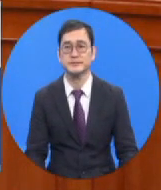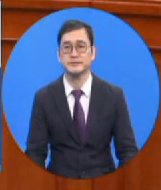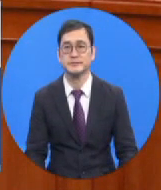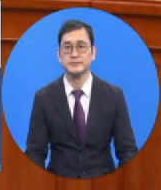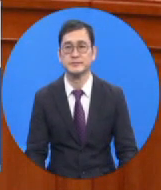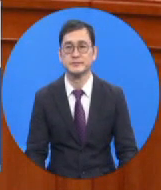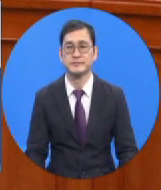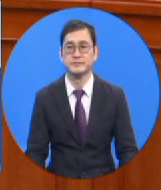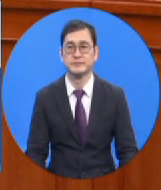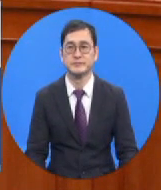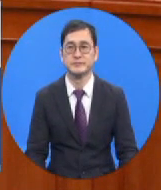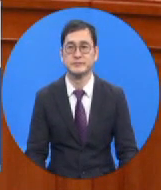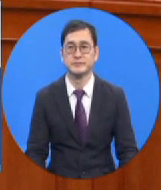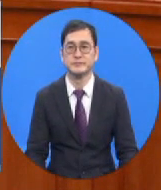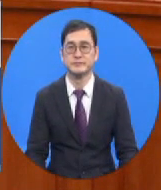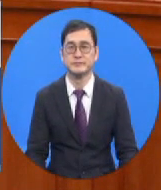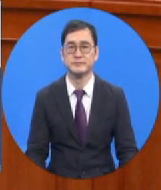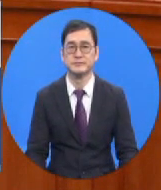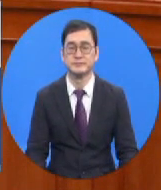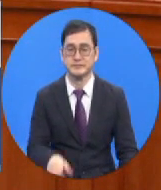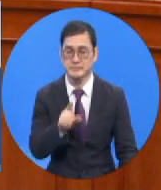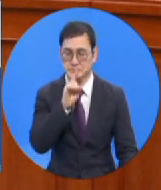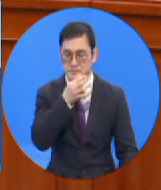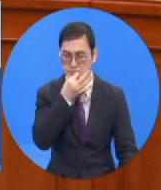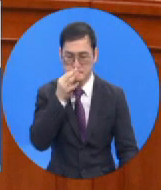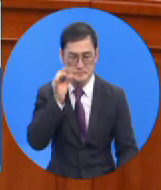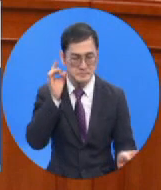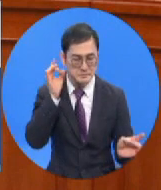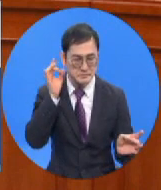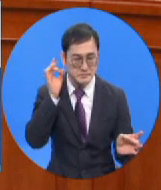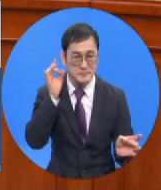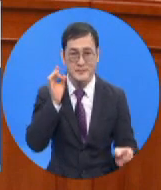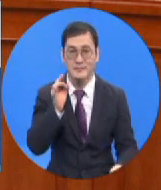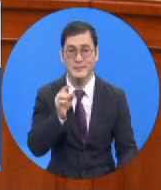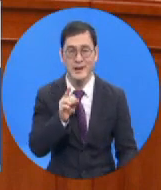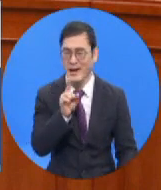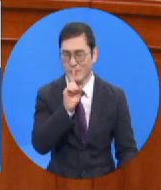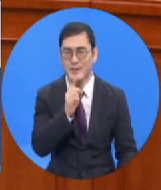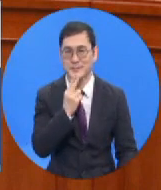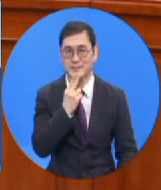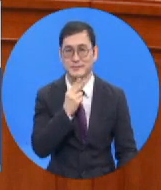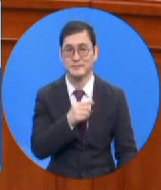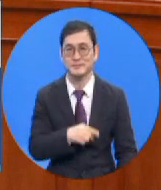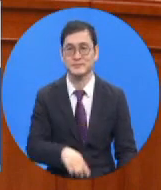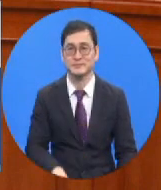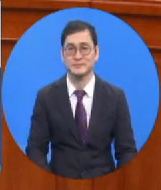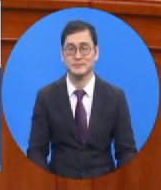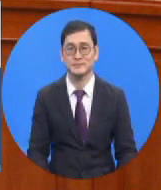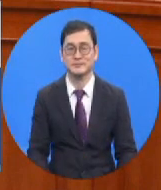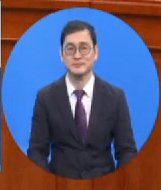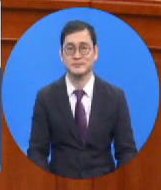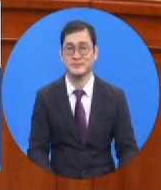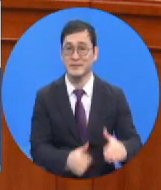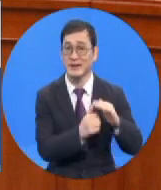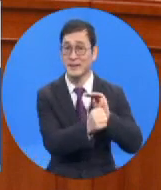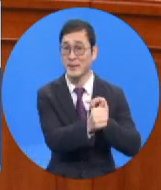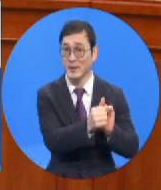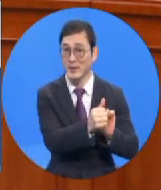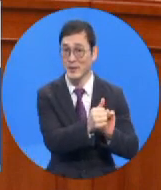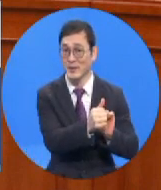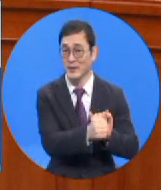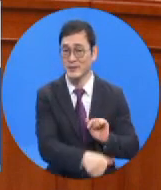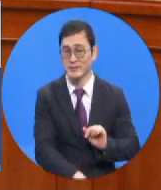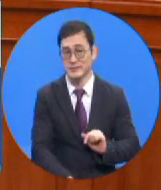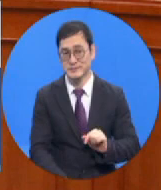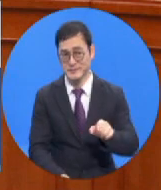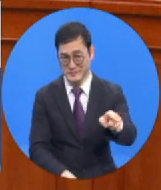커지는 논란에 민주당은 침묵을 지키고 있다. 어제 민주당 최고위에서 이낙연 대표는 지도부는 이 사건 김학의